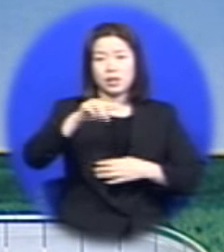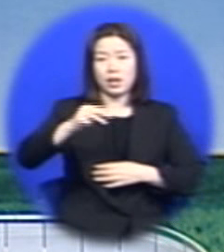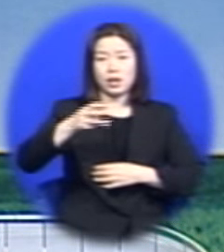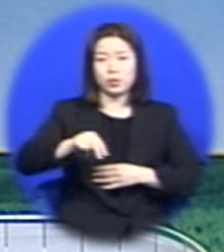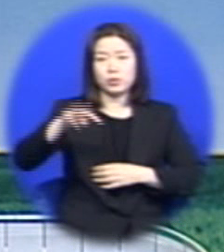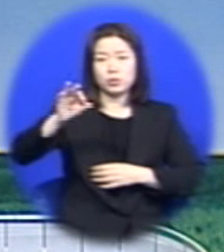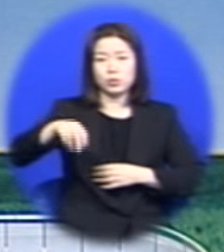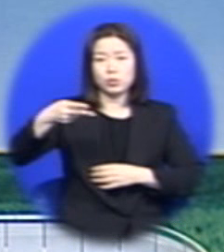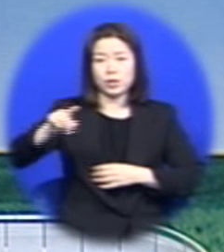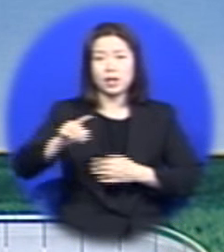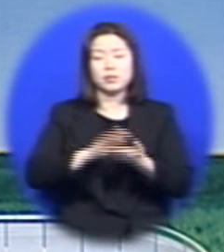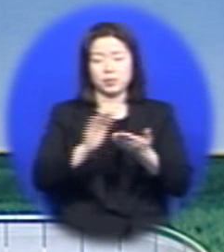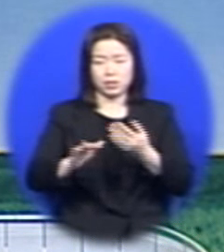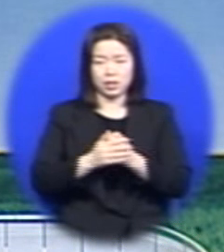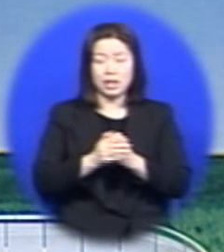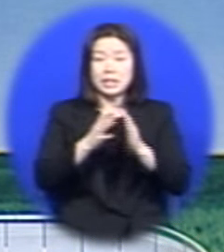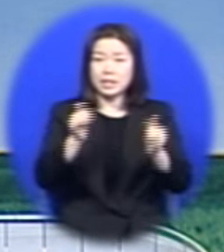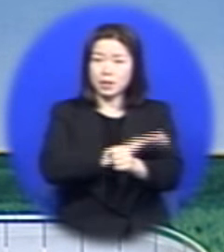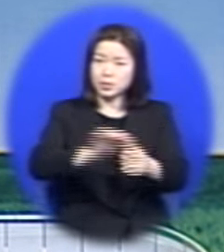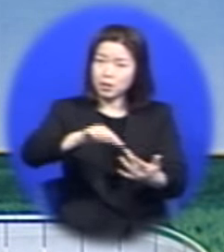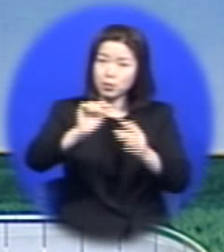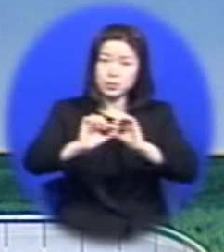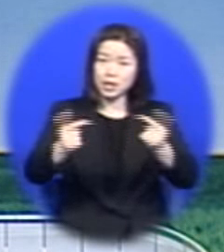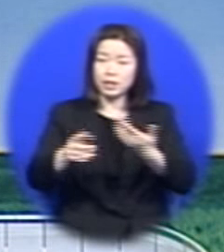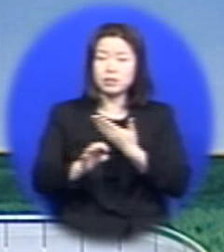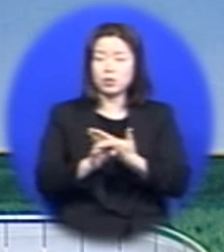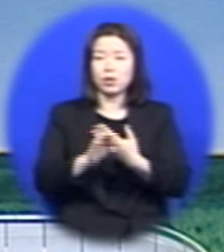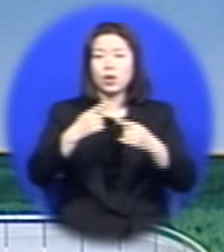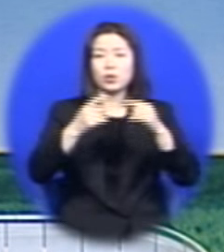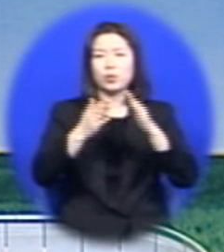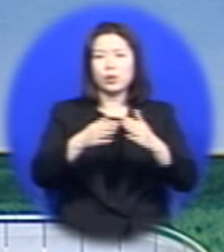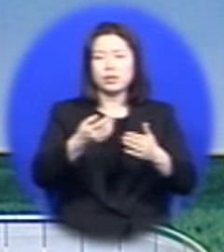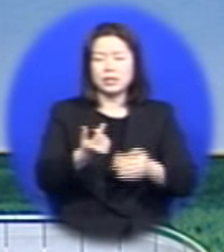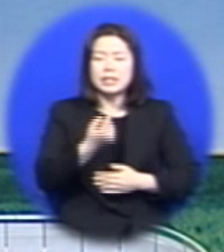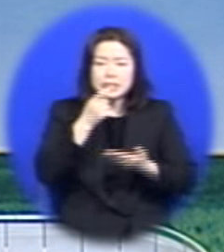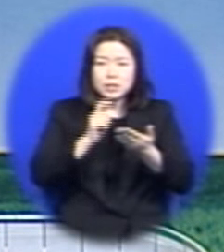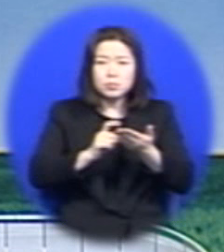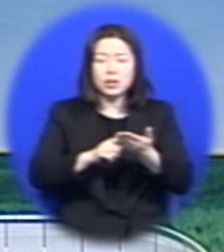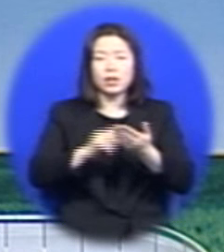사람 잘 뽑지 않으면 그러면 교회는 금방 어려워지게 됩니다.